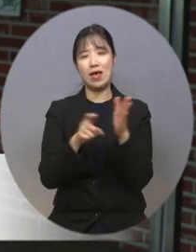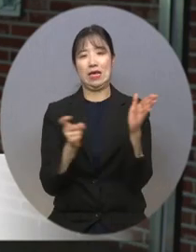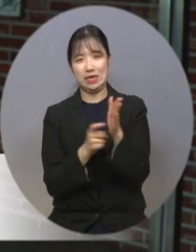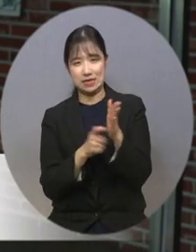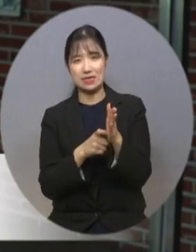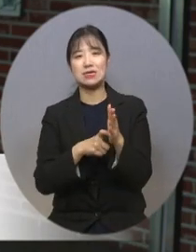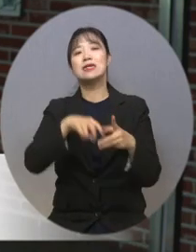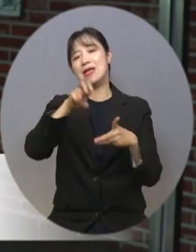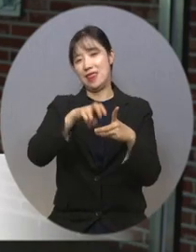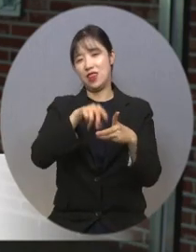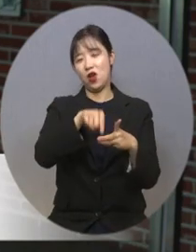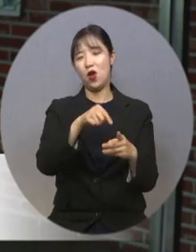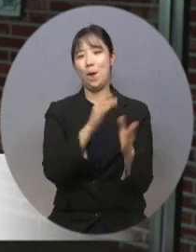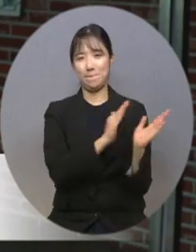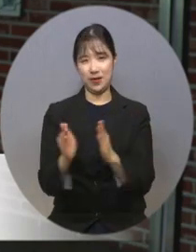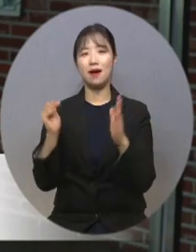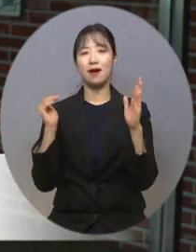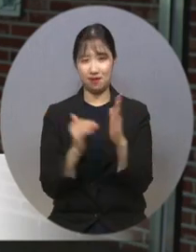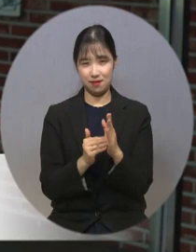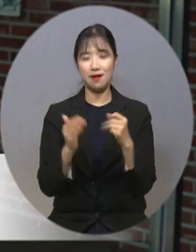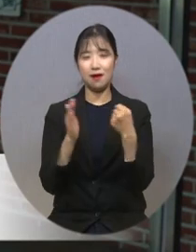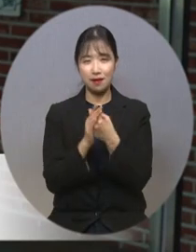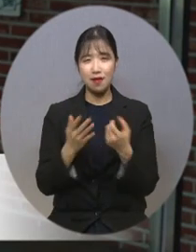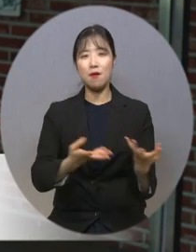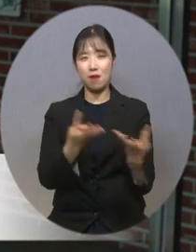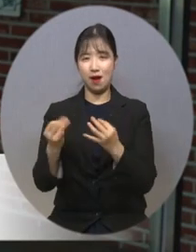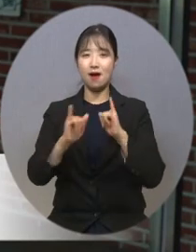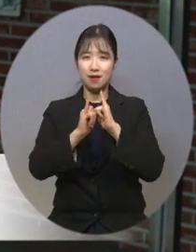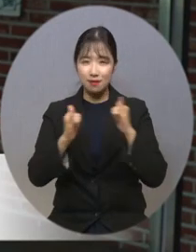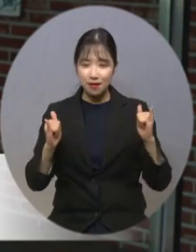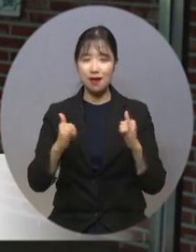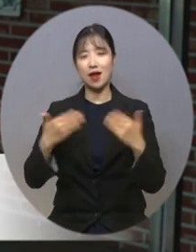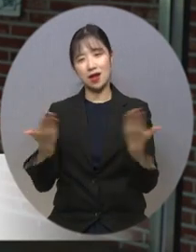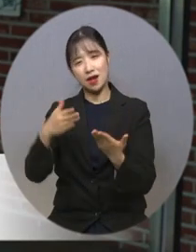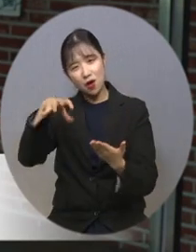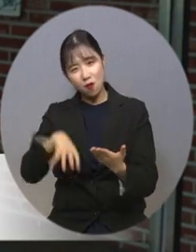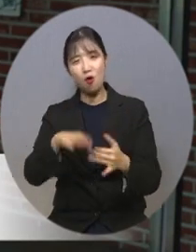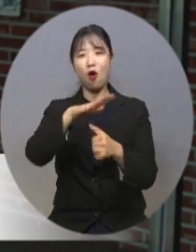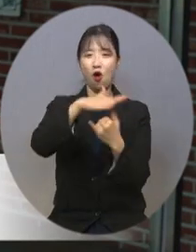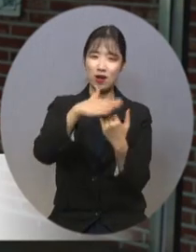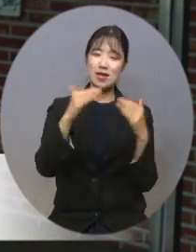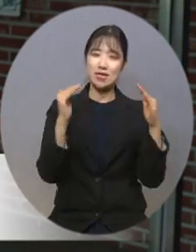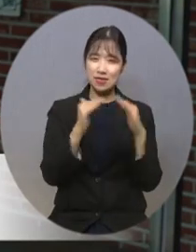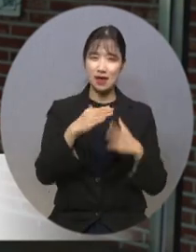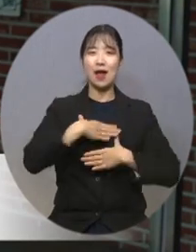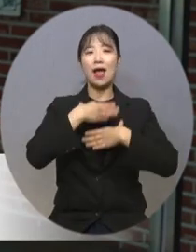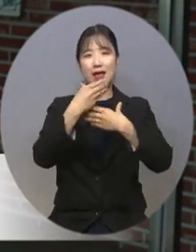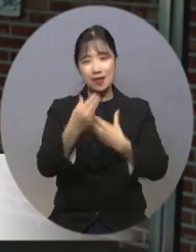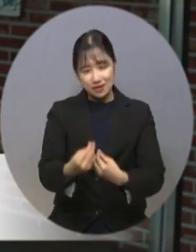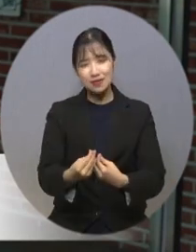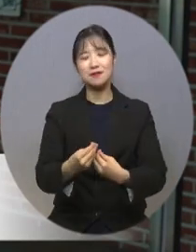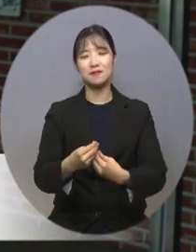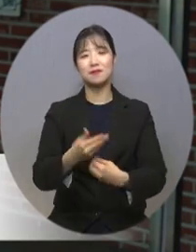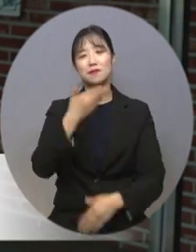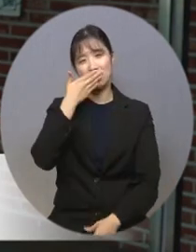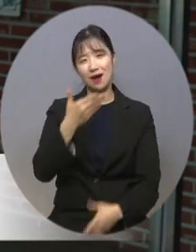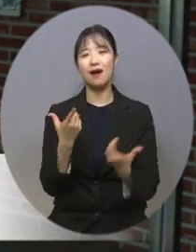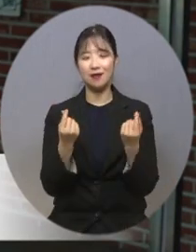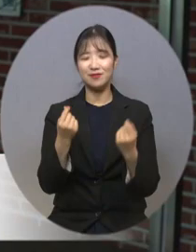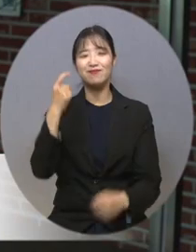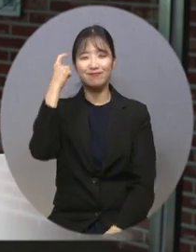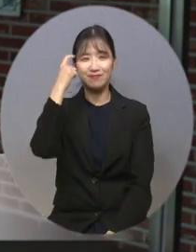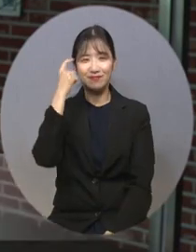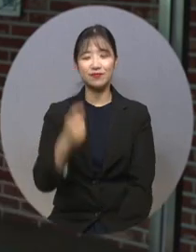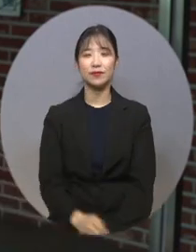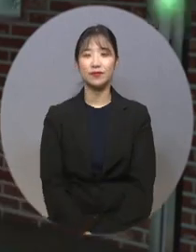돌봄센터를 고양시에서 마련했으니만큼 많은 분들이 직장이든 어린이집이든 안심하시고 고양시에는 이렇게 이용해 주셨으면